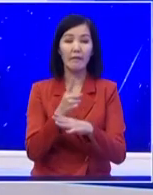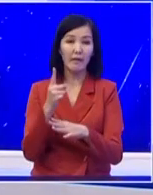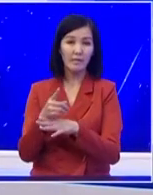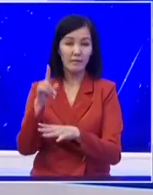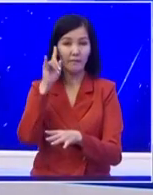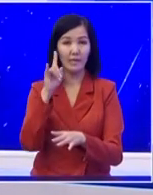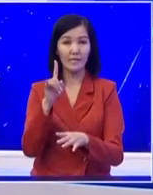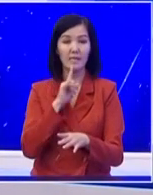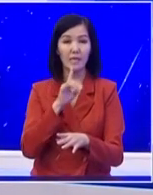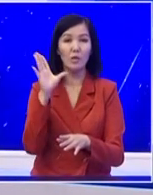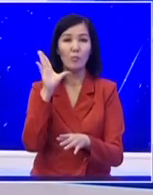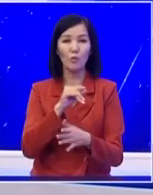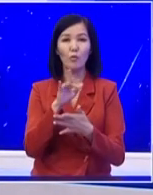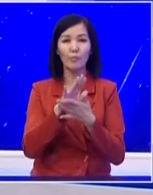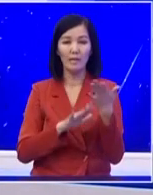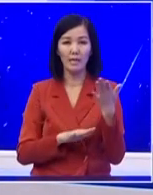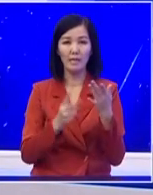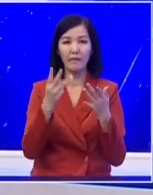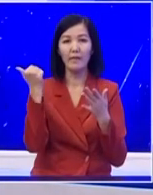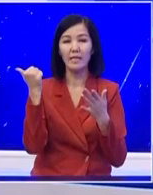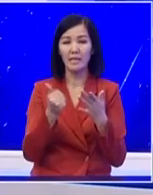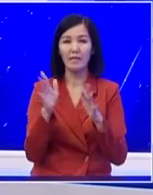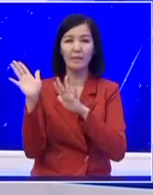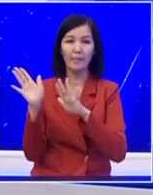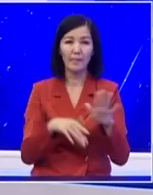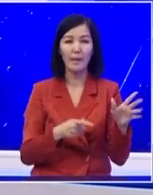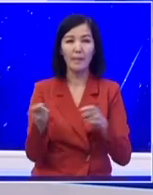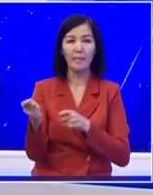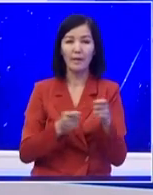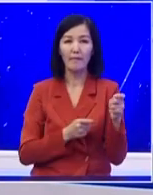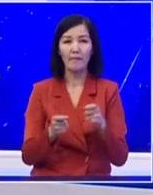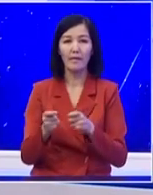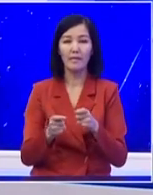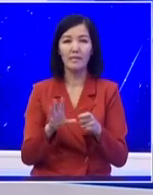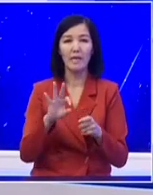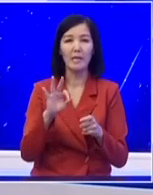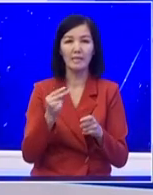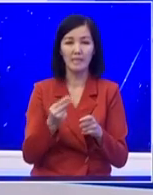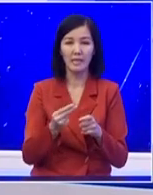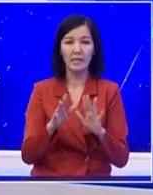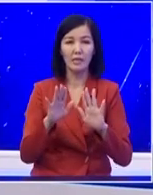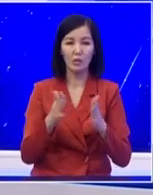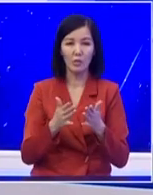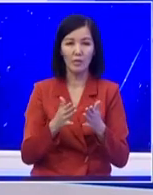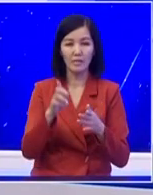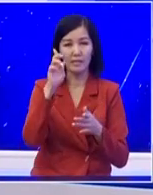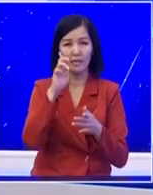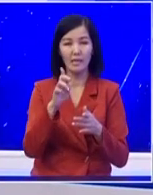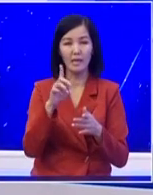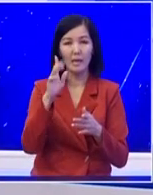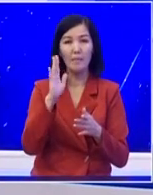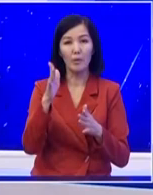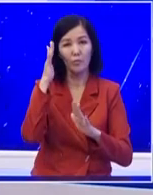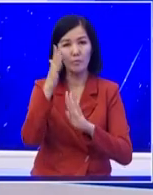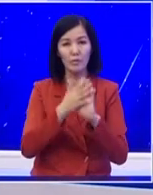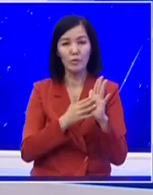Карантин в Казахстане могут продлить. Через 2 недели правительством будет проведена оценка ситуации в стране, после чего станет понятно, стоит